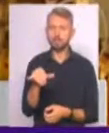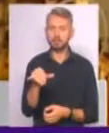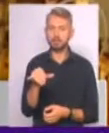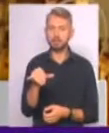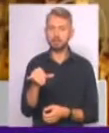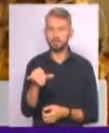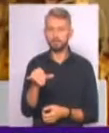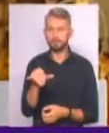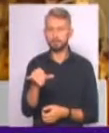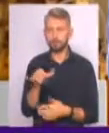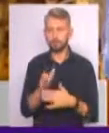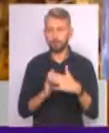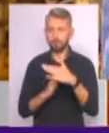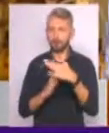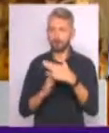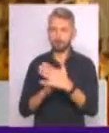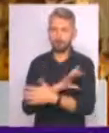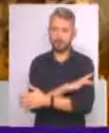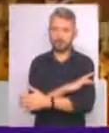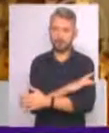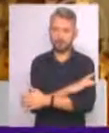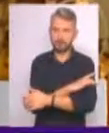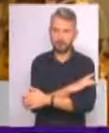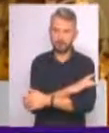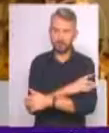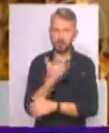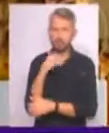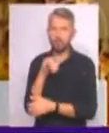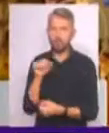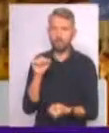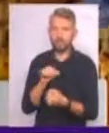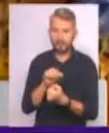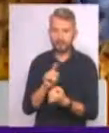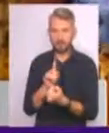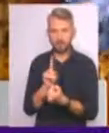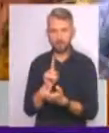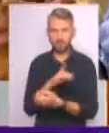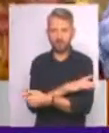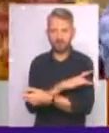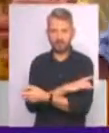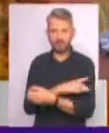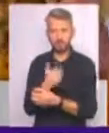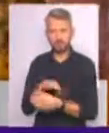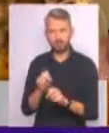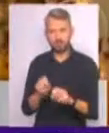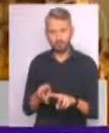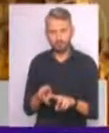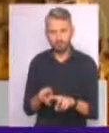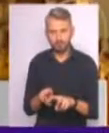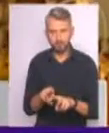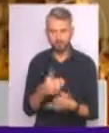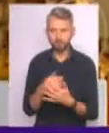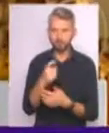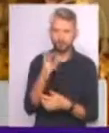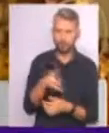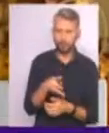пограничная... прикордонне неправильно українською мовою. Коли у вас тиск, який вже становить зону ризику, от скажімо, коли